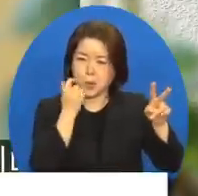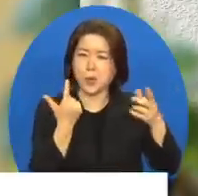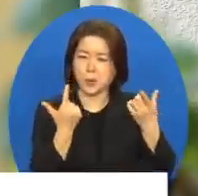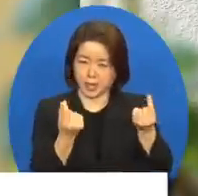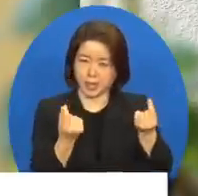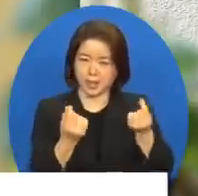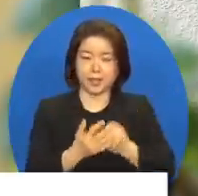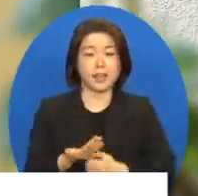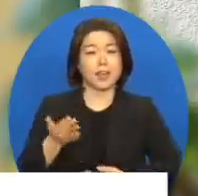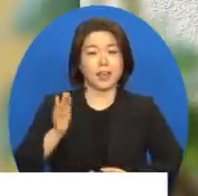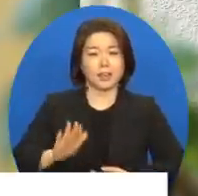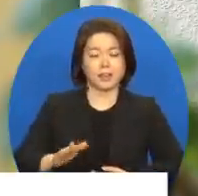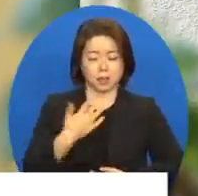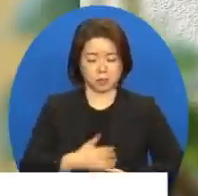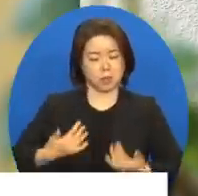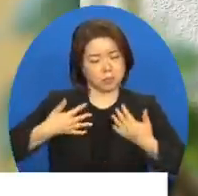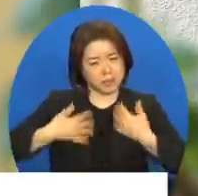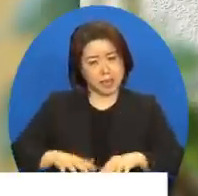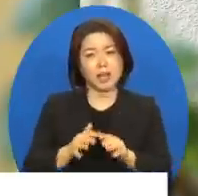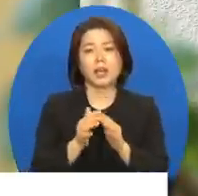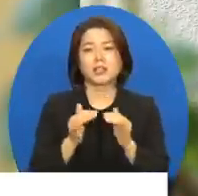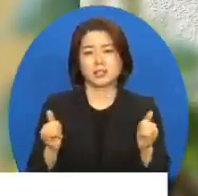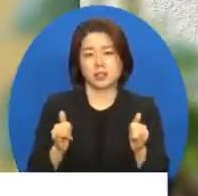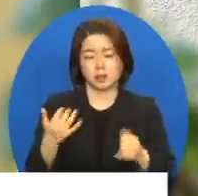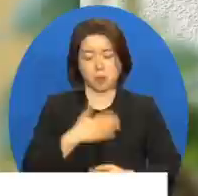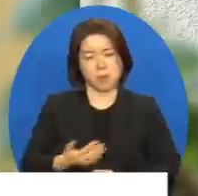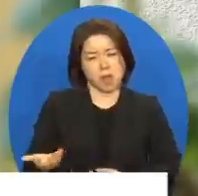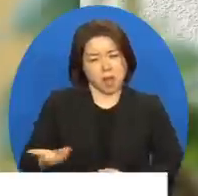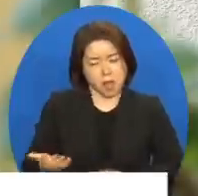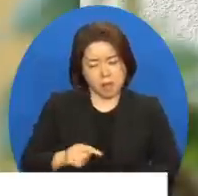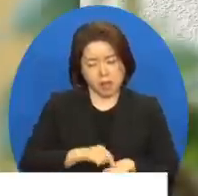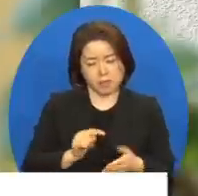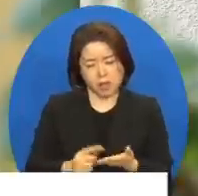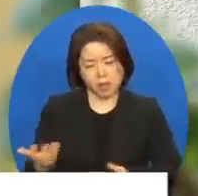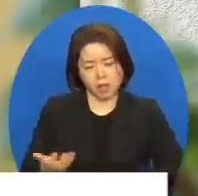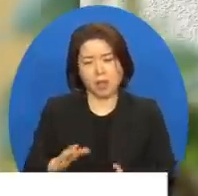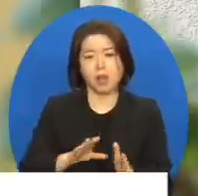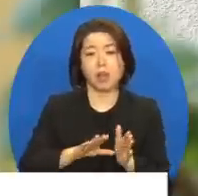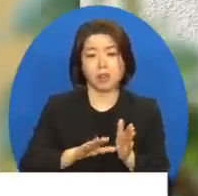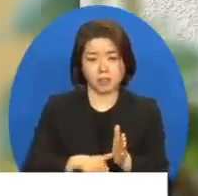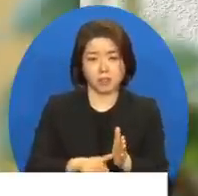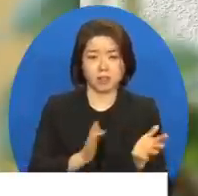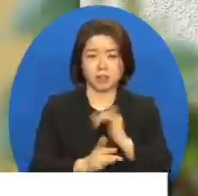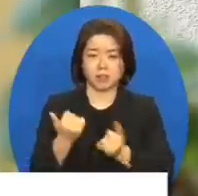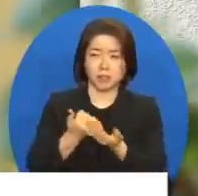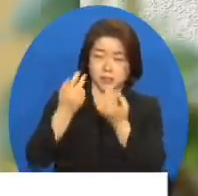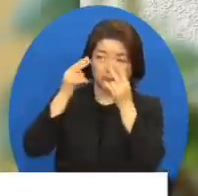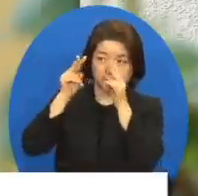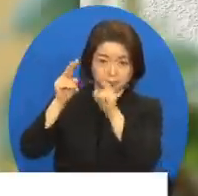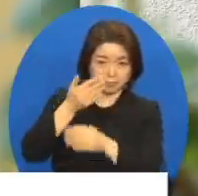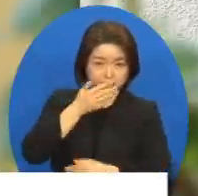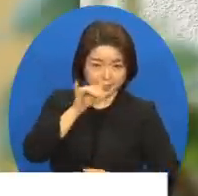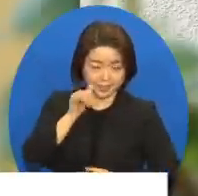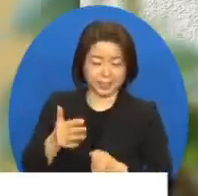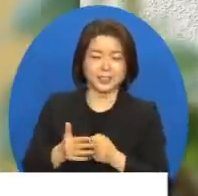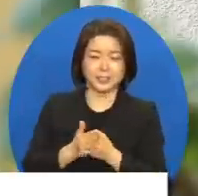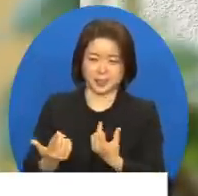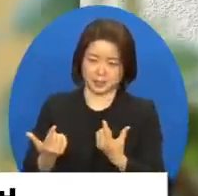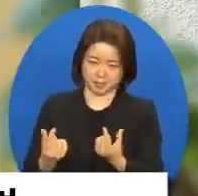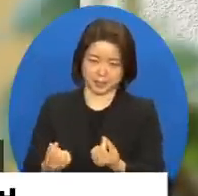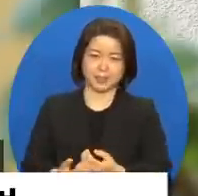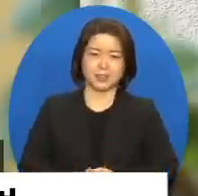못합니다. 그러나 약한 사람은 몸이 아프거나 마음이 아플 때 예수님을 바라볼 수 있기